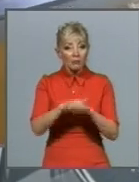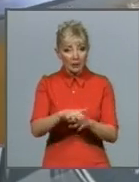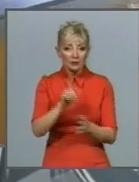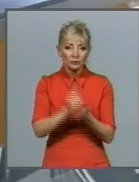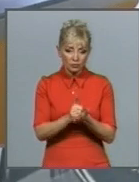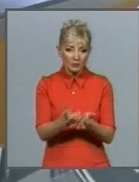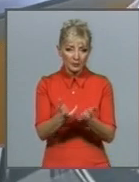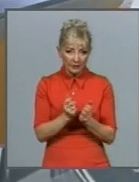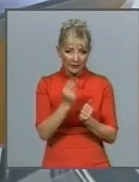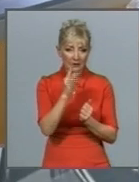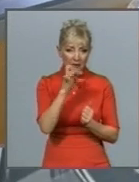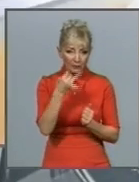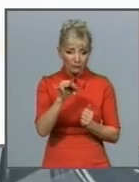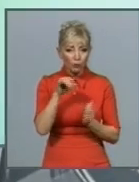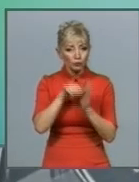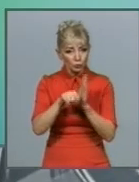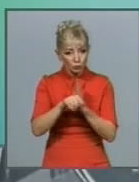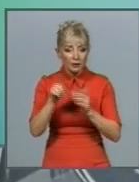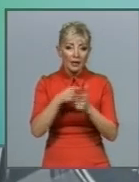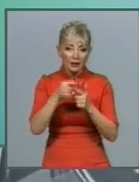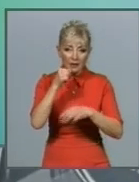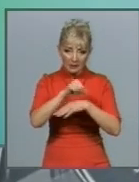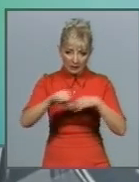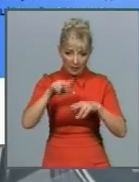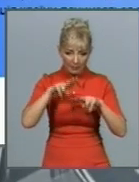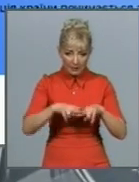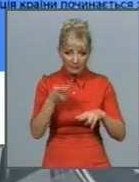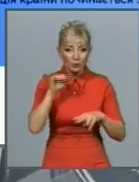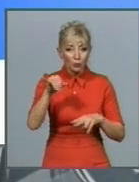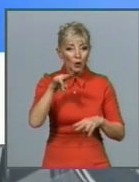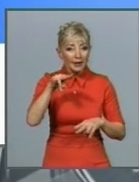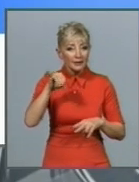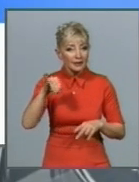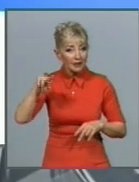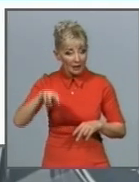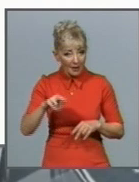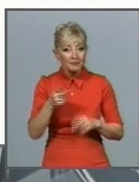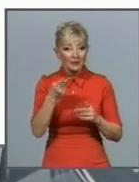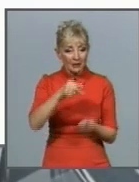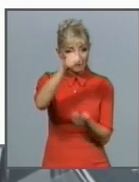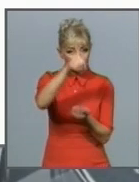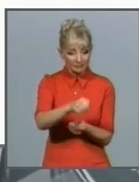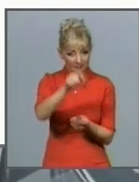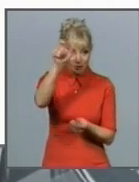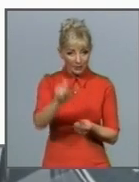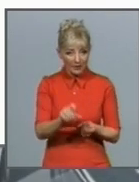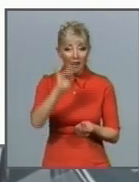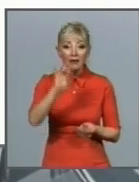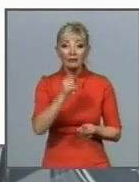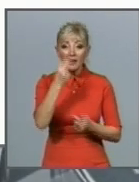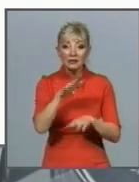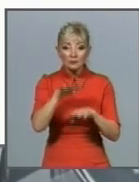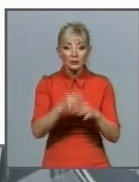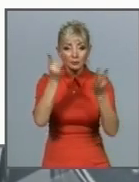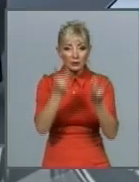цифровий внутрішній або закордонний паспорт у «Дії» для ідентифікації та верифікації клієнта. Також Національний банк спростив